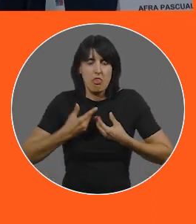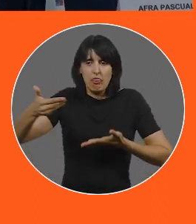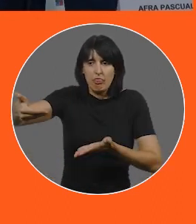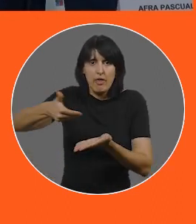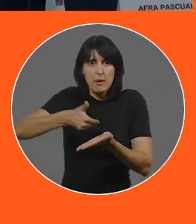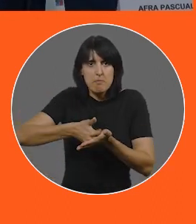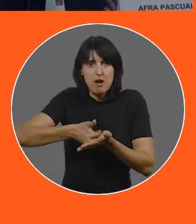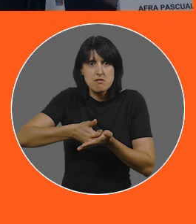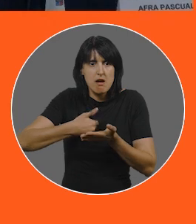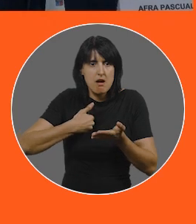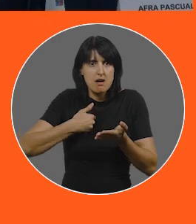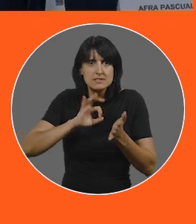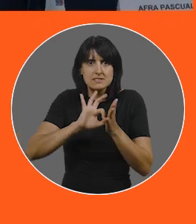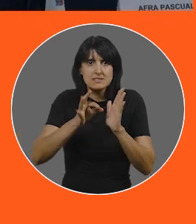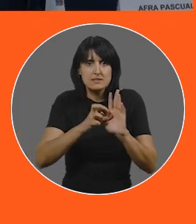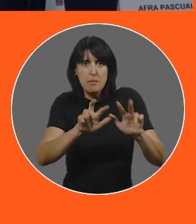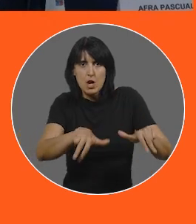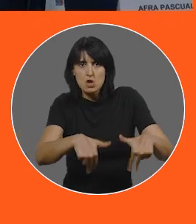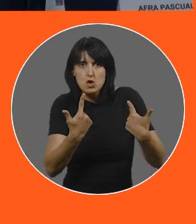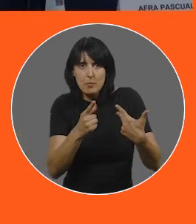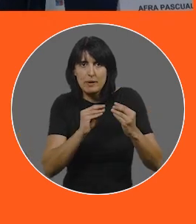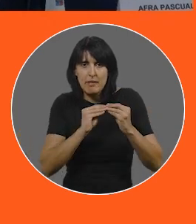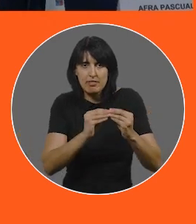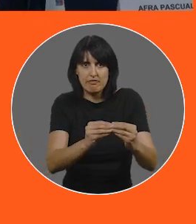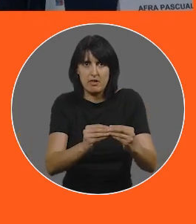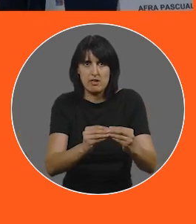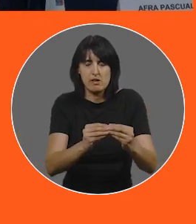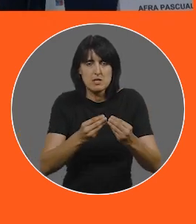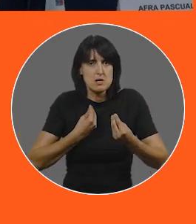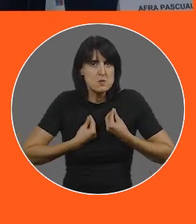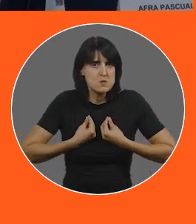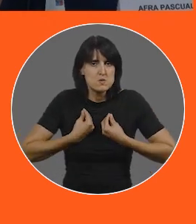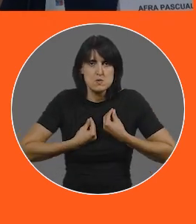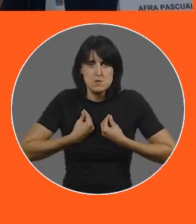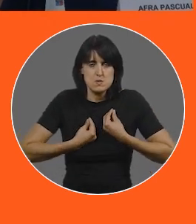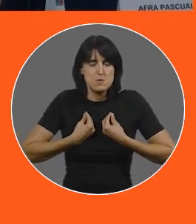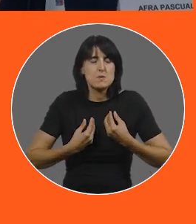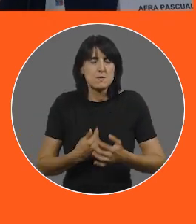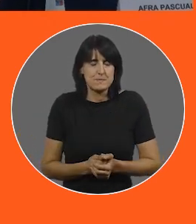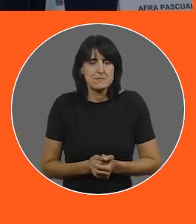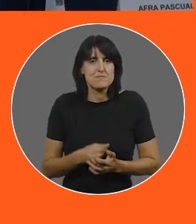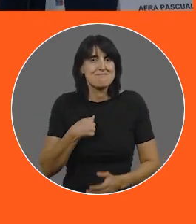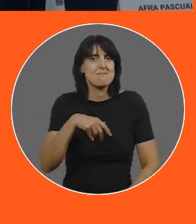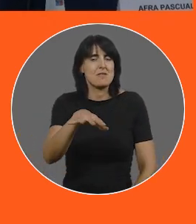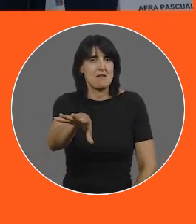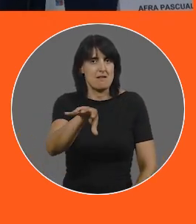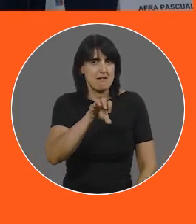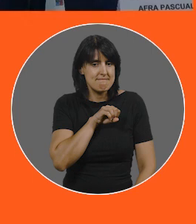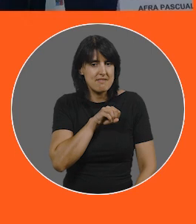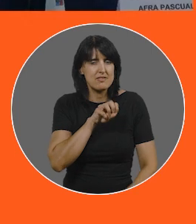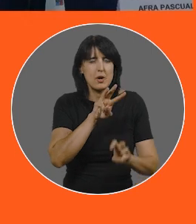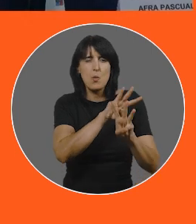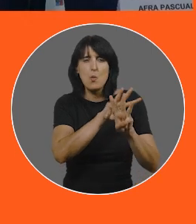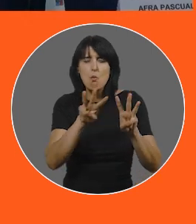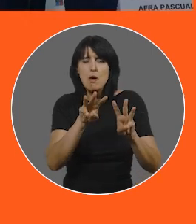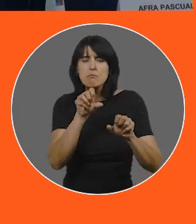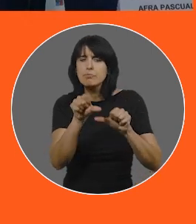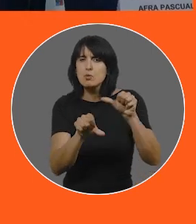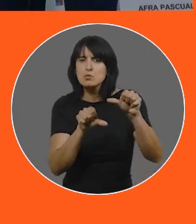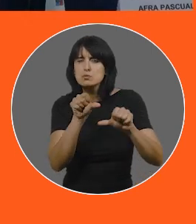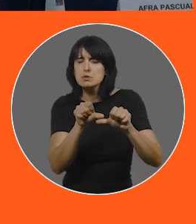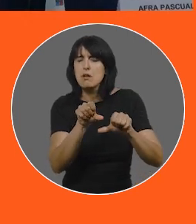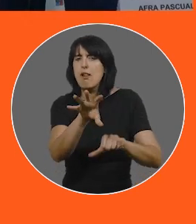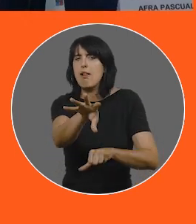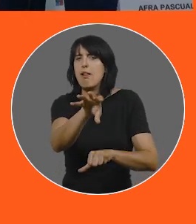que et demani una cosa i el propi sistema no et deixi o no et permeti fer-ho. Per tant, entendre el que he de fer a la web